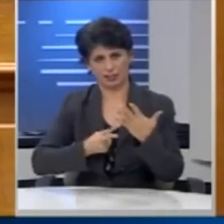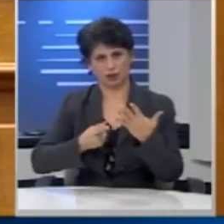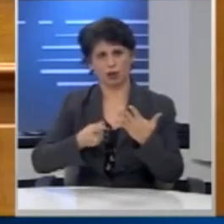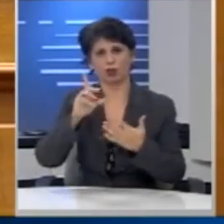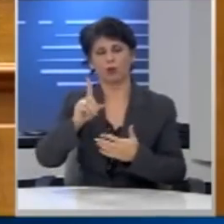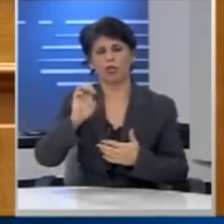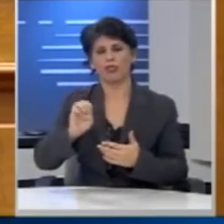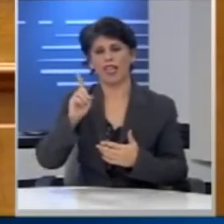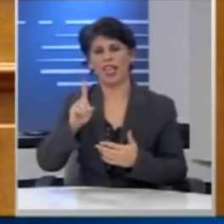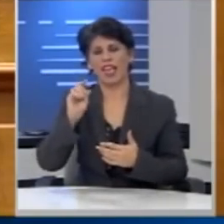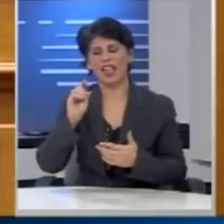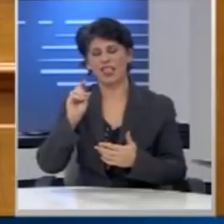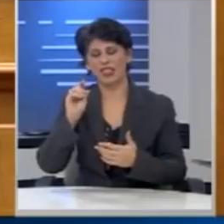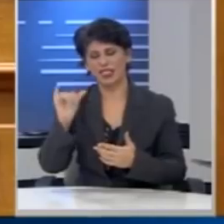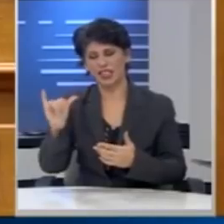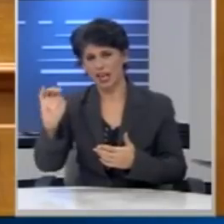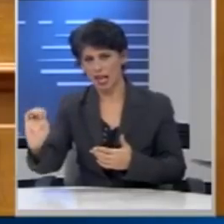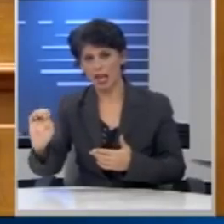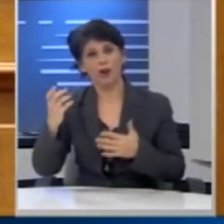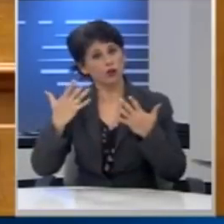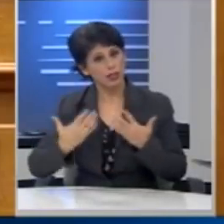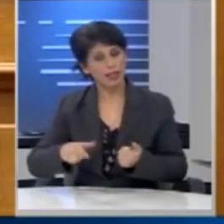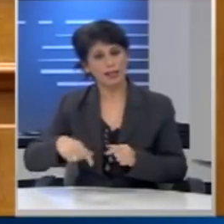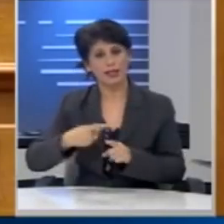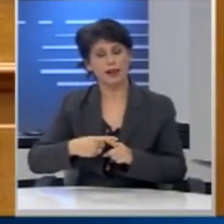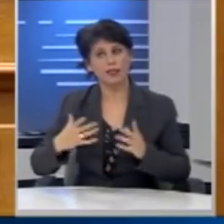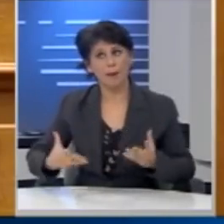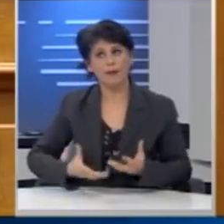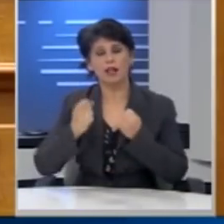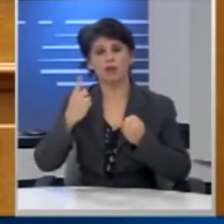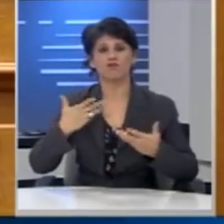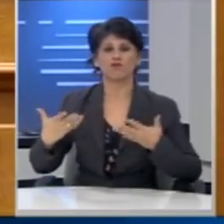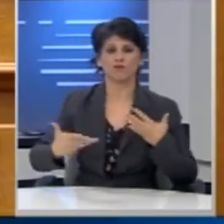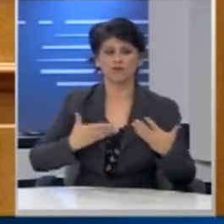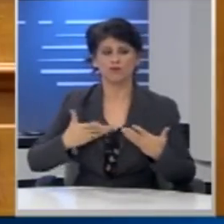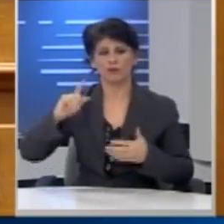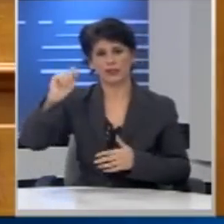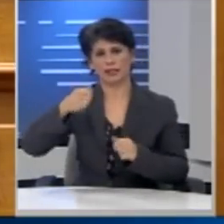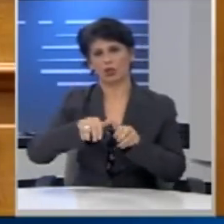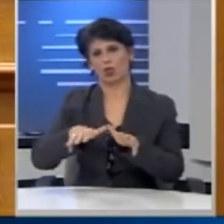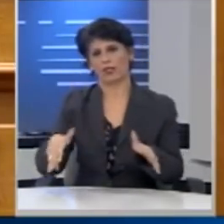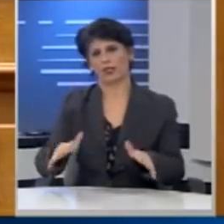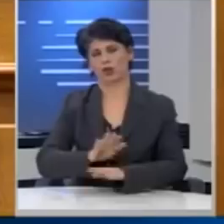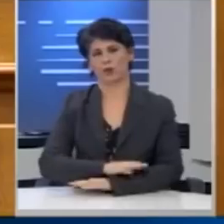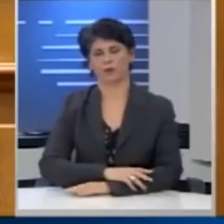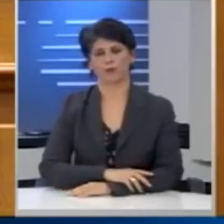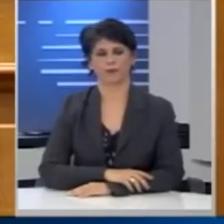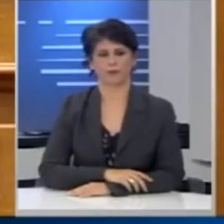του ΔΔΕ, ώστε να αποκτήσει η χώρα επιτέλους ένα σύγχρονο ηλεκτρικό δίκτυο.